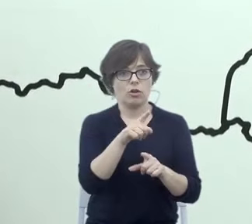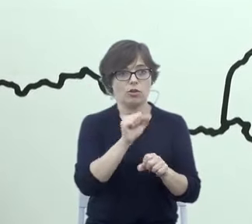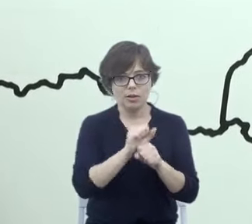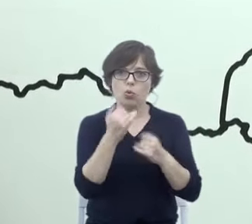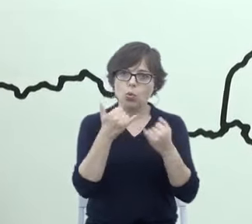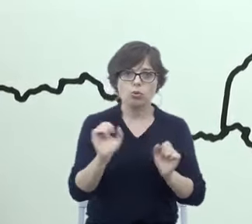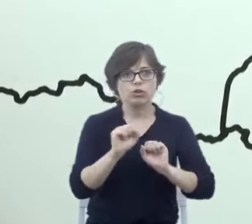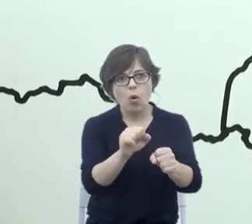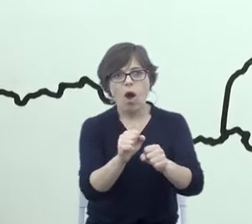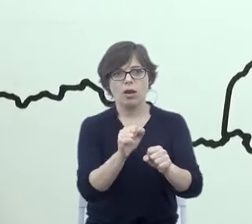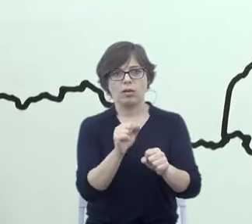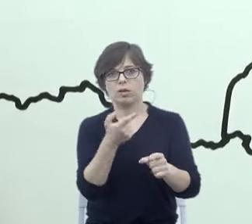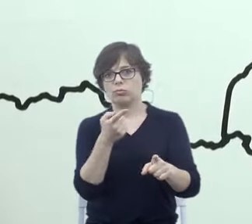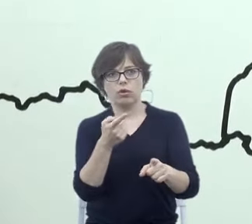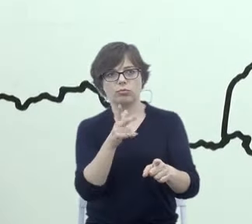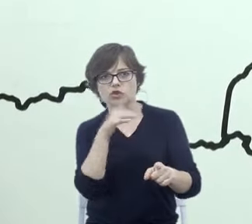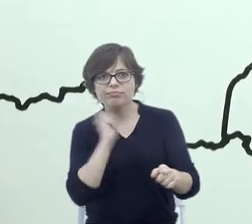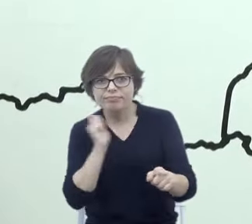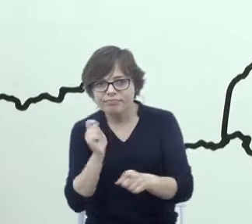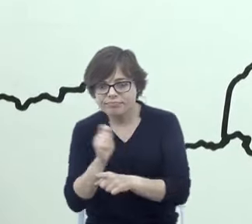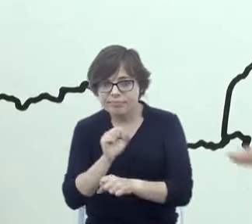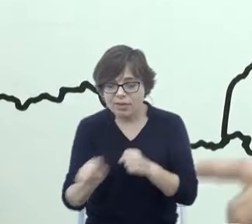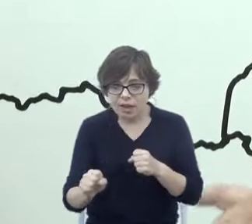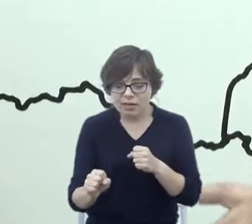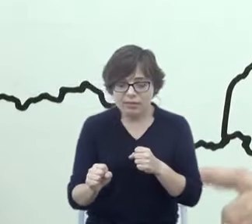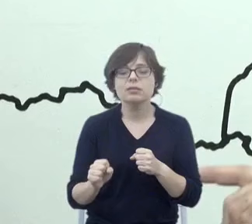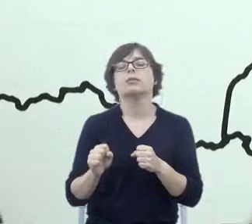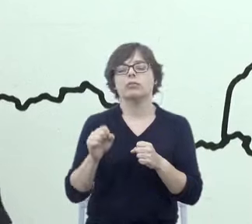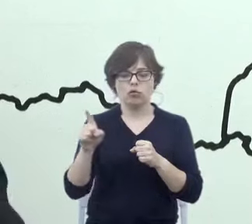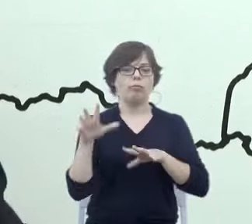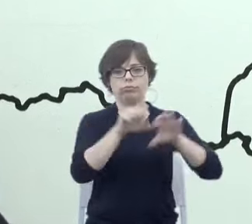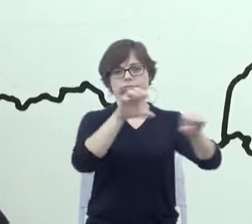wyniszczających, ludobójczych, mamy to potwierdzone, a wspomniany